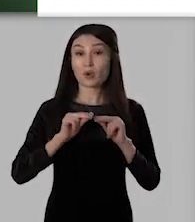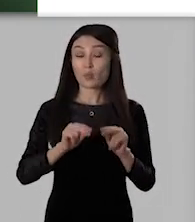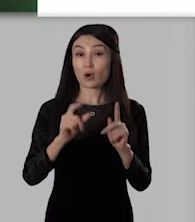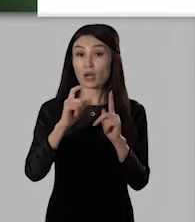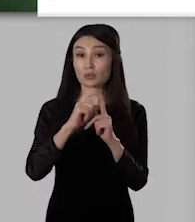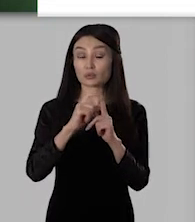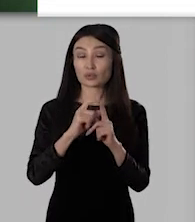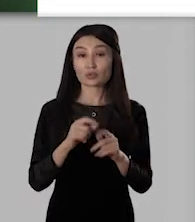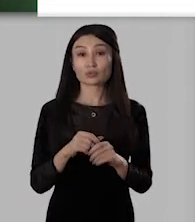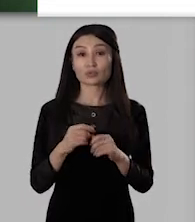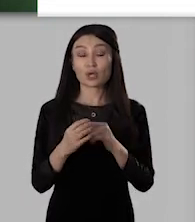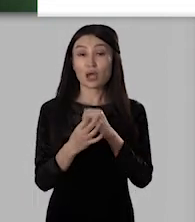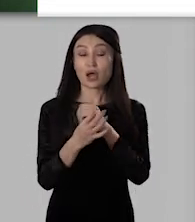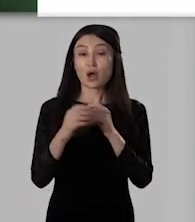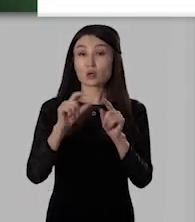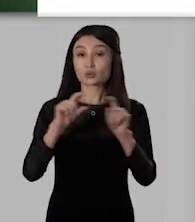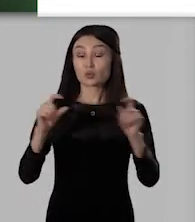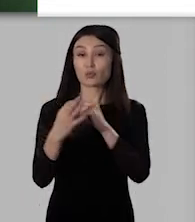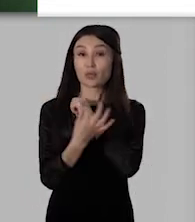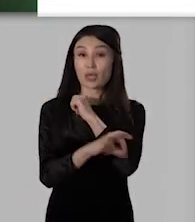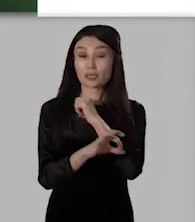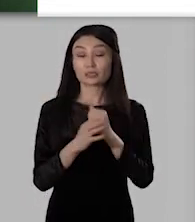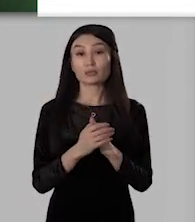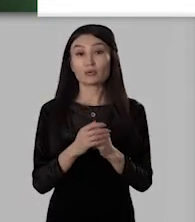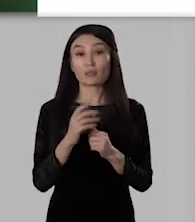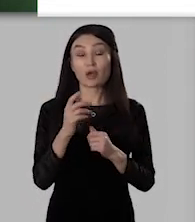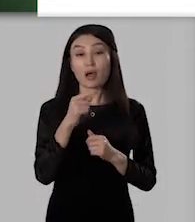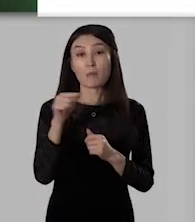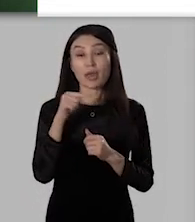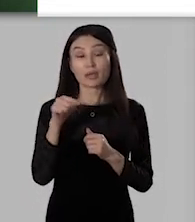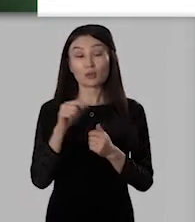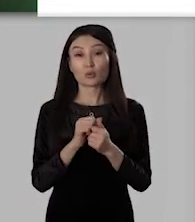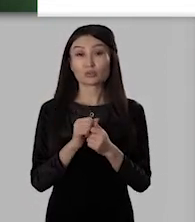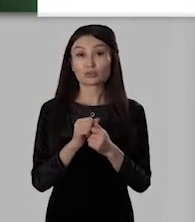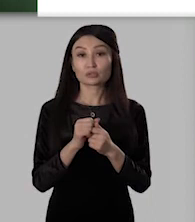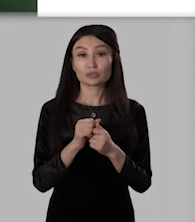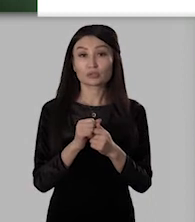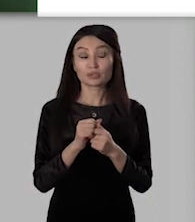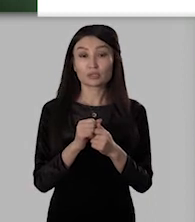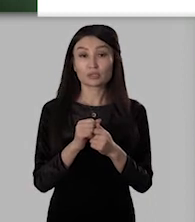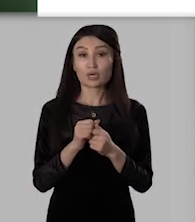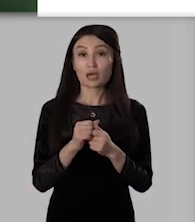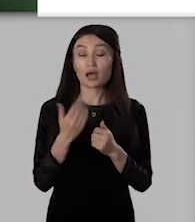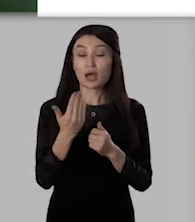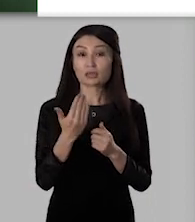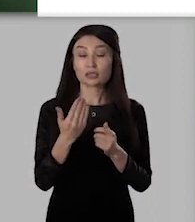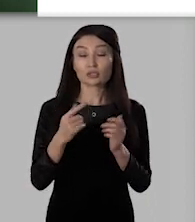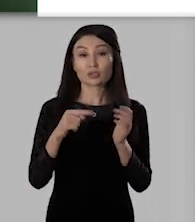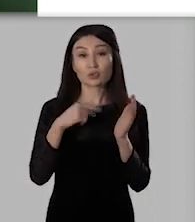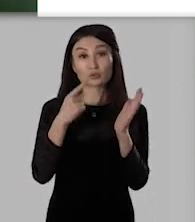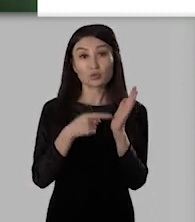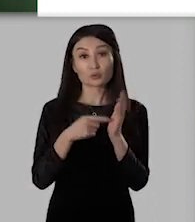сөз сүйлөмдүн аягында келип баяндоочу болду. Демек, анын суроосун